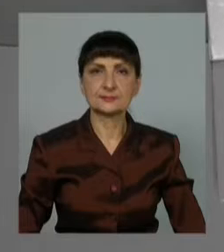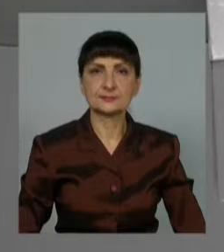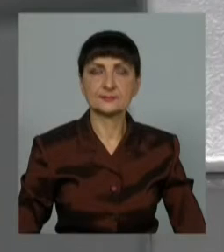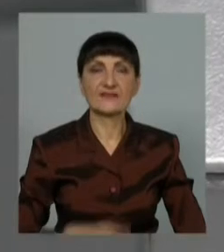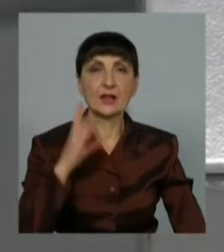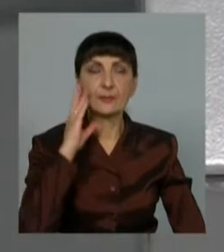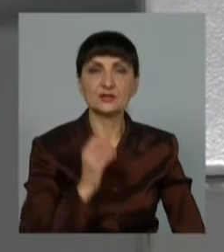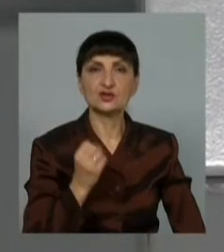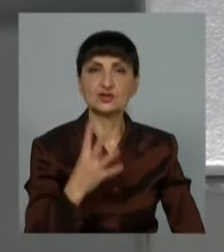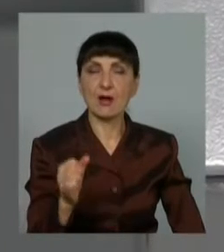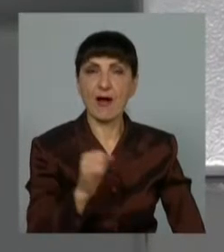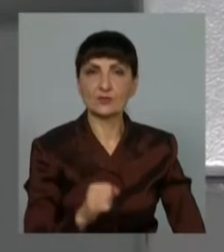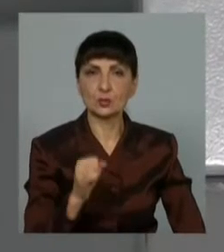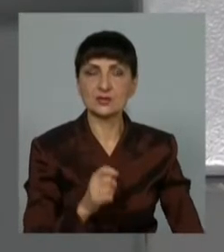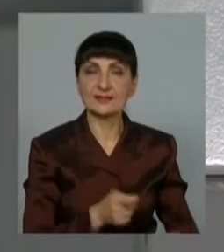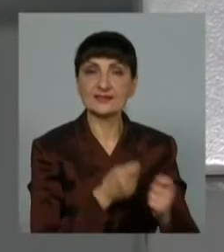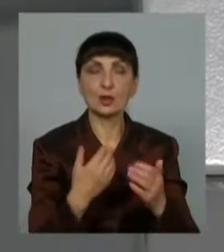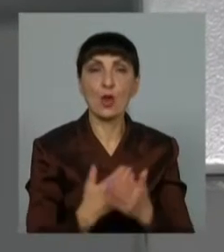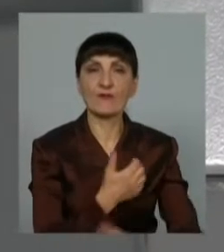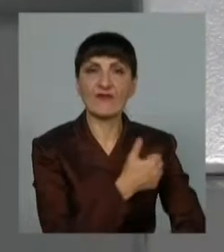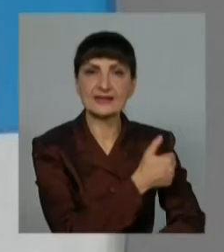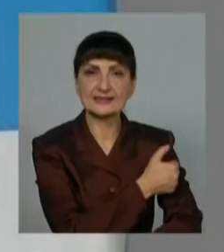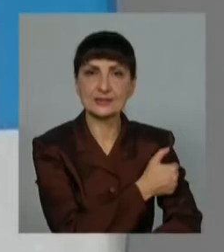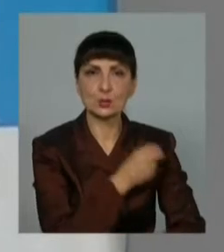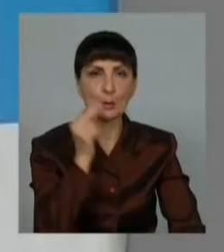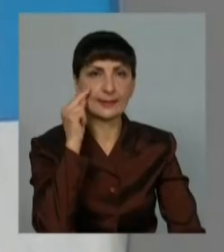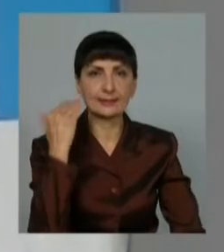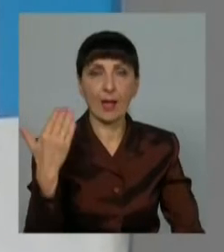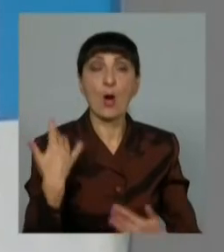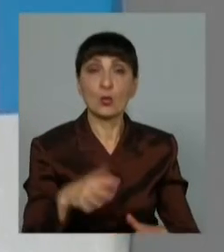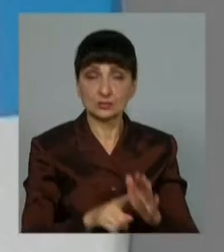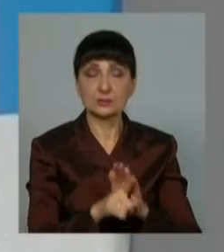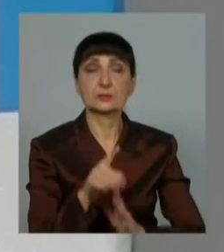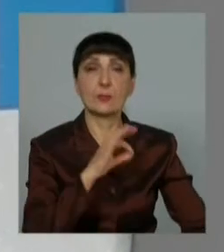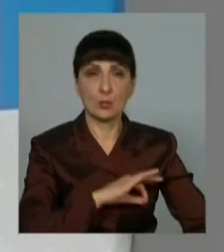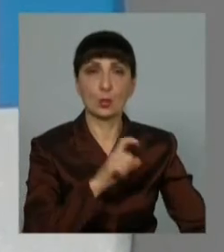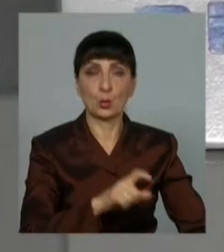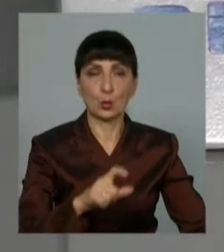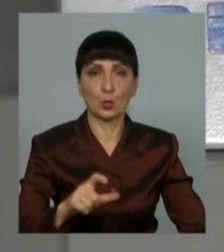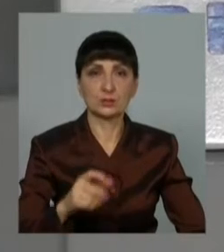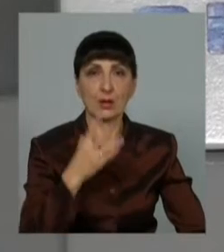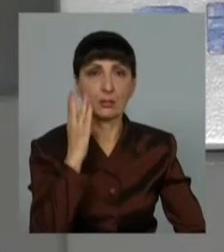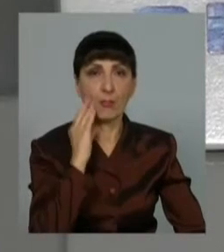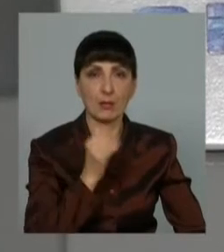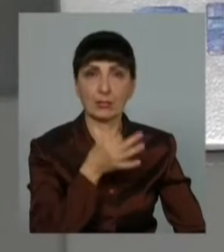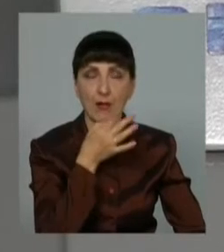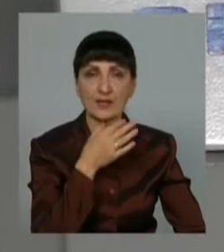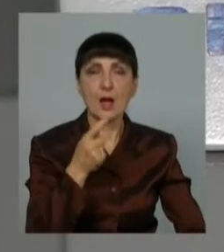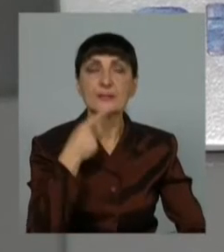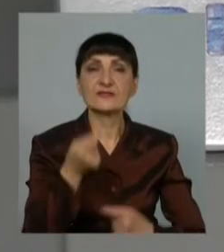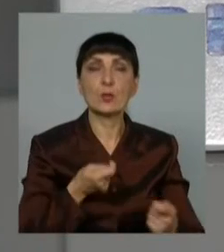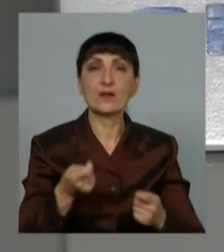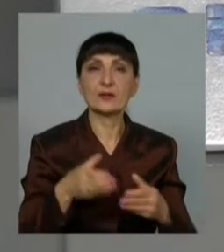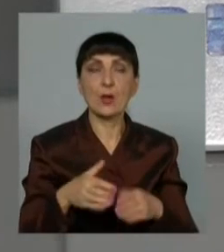В Алматы 14 августа доставили новую вакцину «Верацел», и она уже начала пользоваться спросом среди алматинцев. По словам руководителя